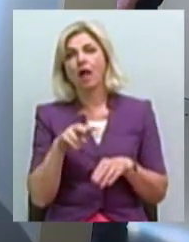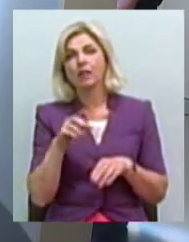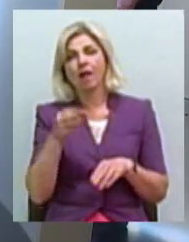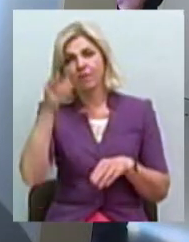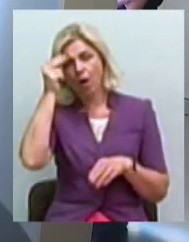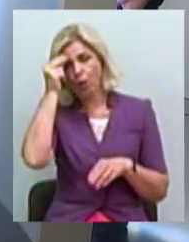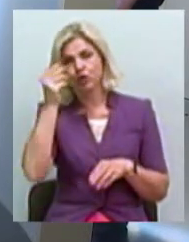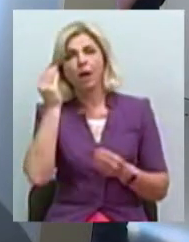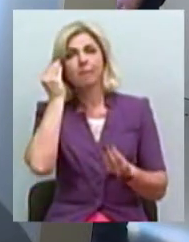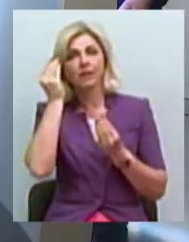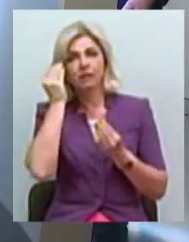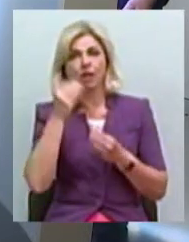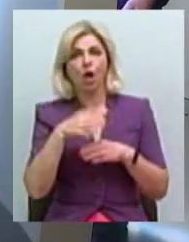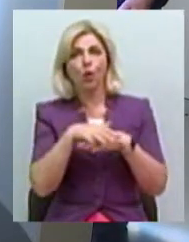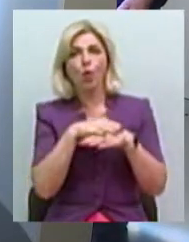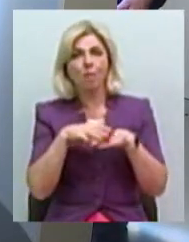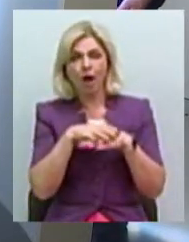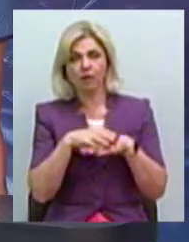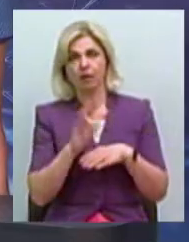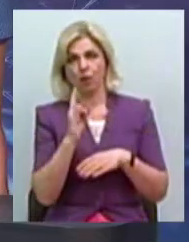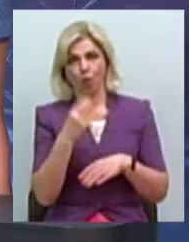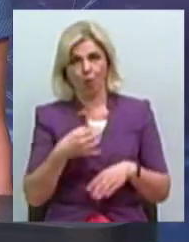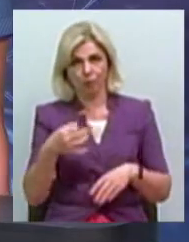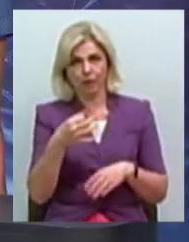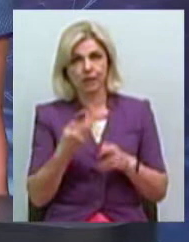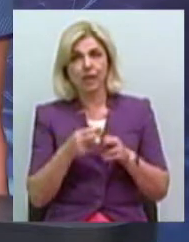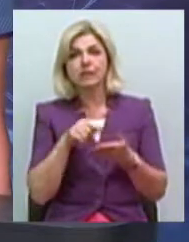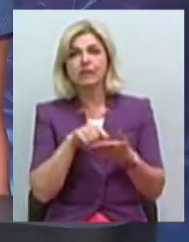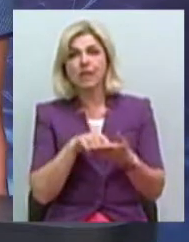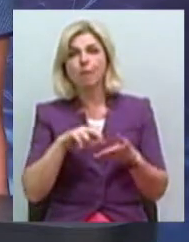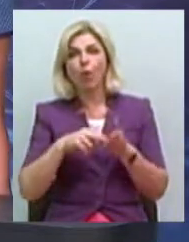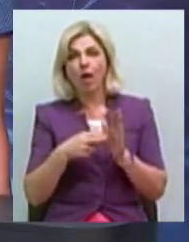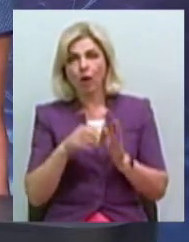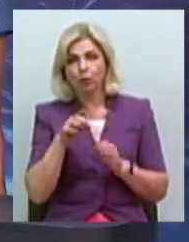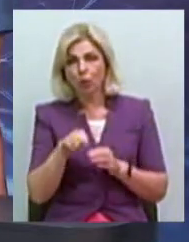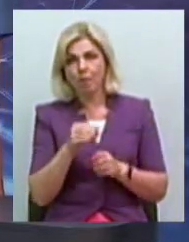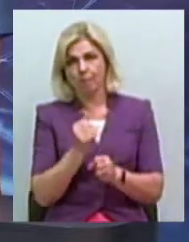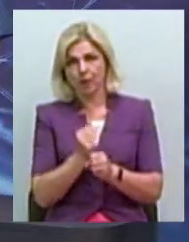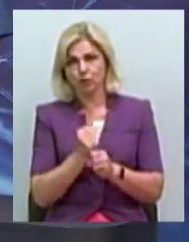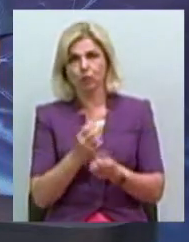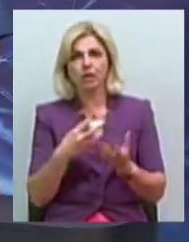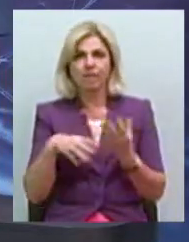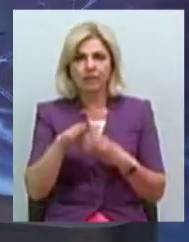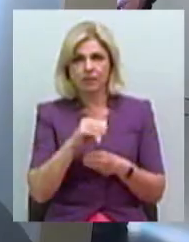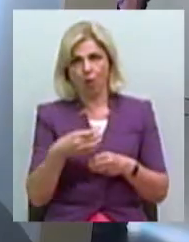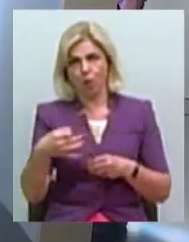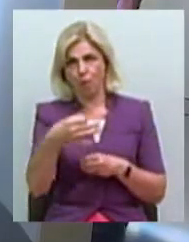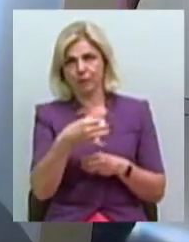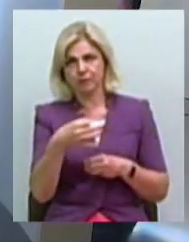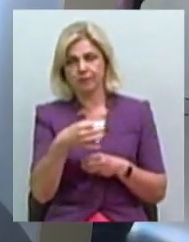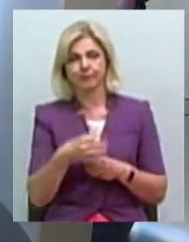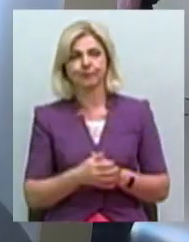думку громади Миколаївської області. Тобто над цим проєктом працює вся область. Зараз в процесі перспективного